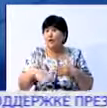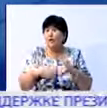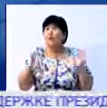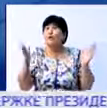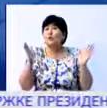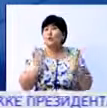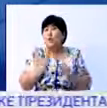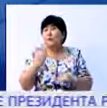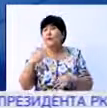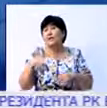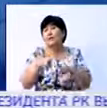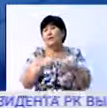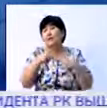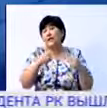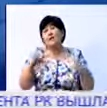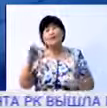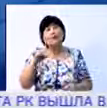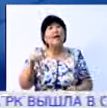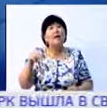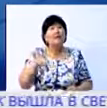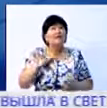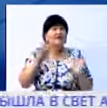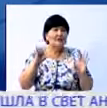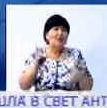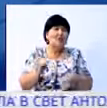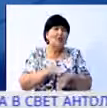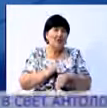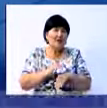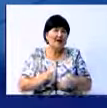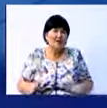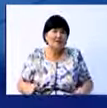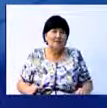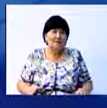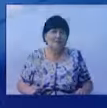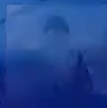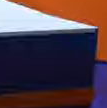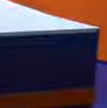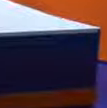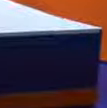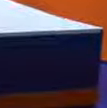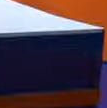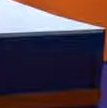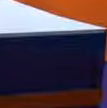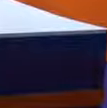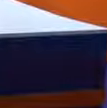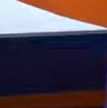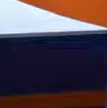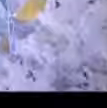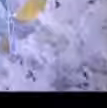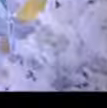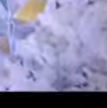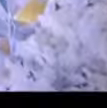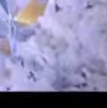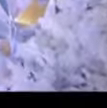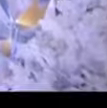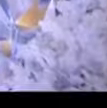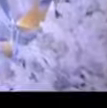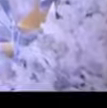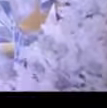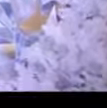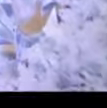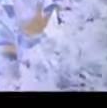прогноза погоды – пятизвездочный отель «Султан Плаза». Всего доброго.